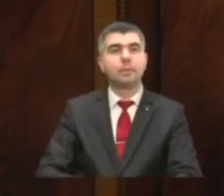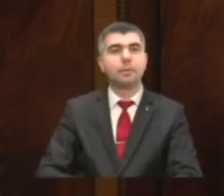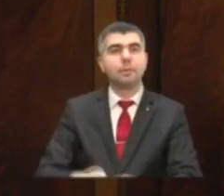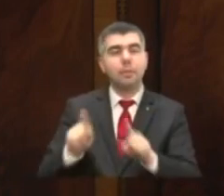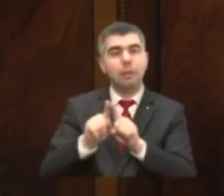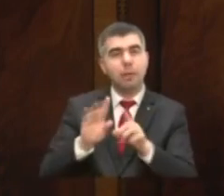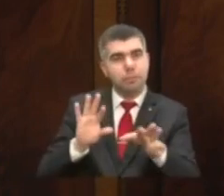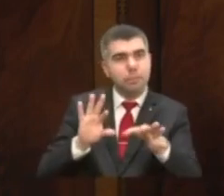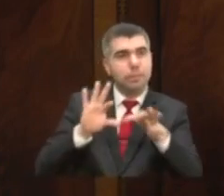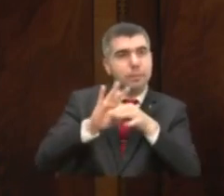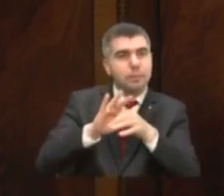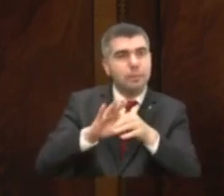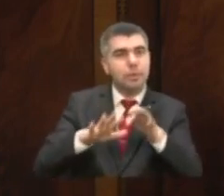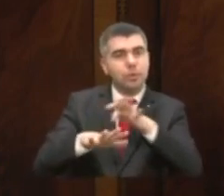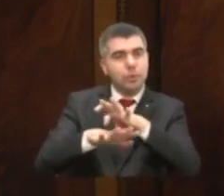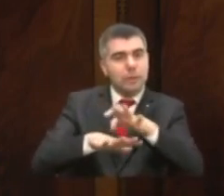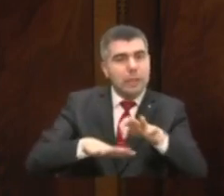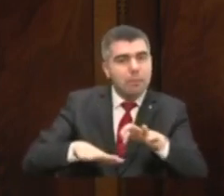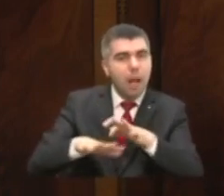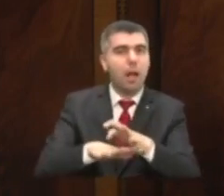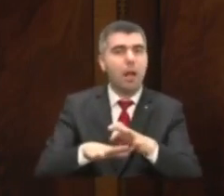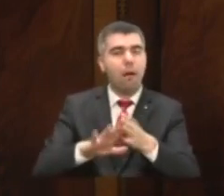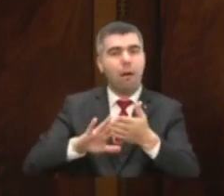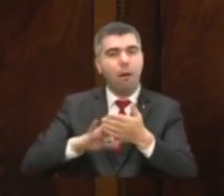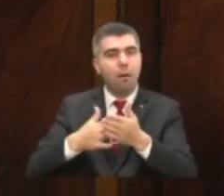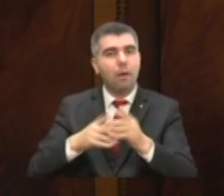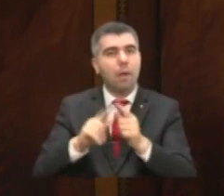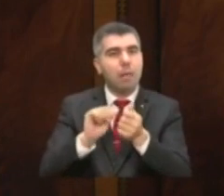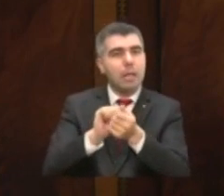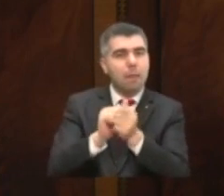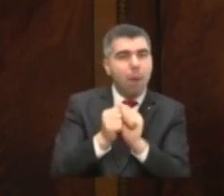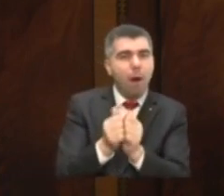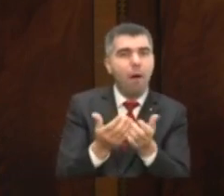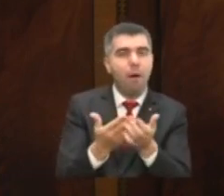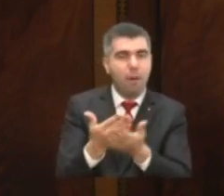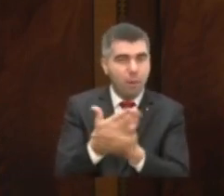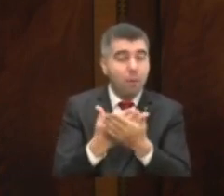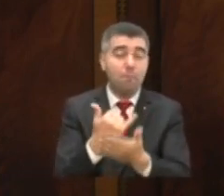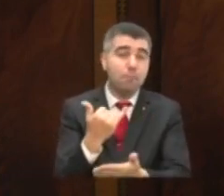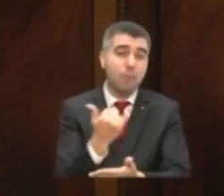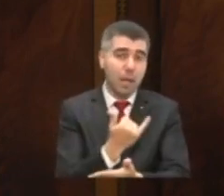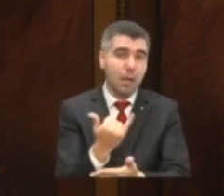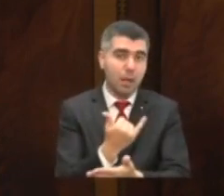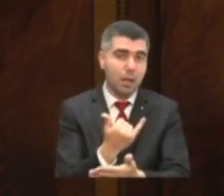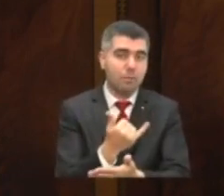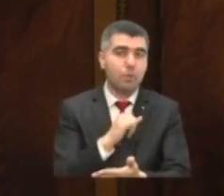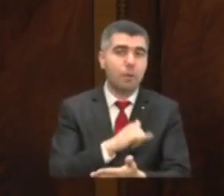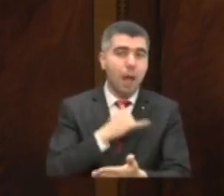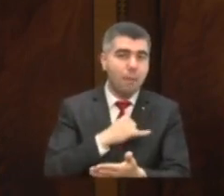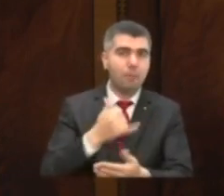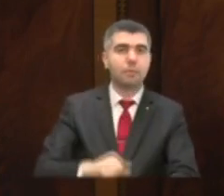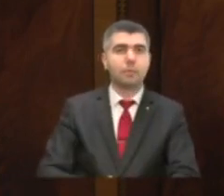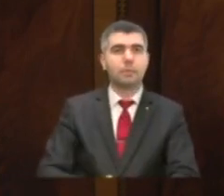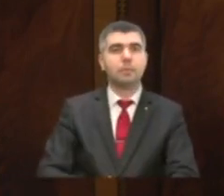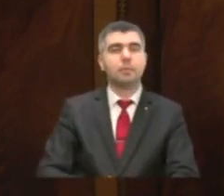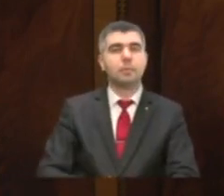الاندماج الاجتماعي والرياضي والترفيه بالنسبة للشباب لأن حتى هو مهم جدا وفيه